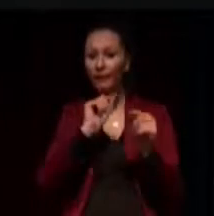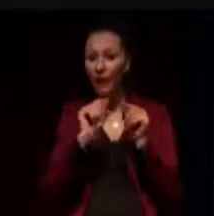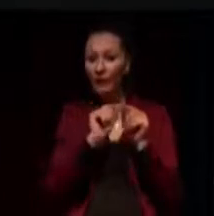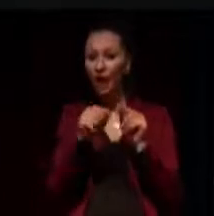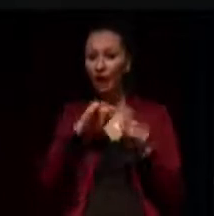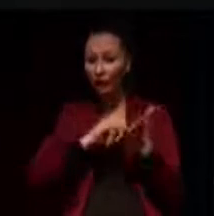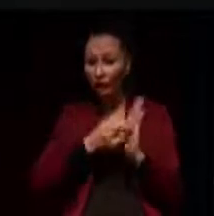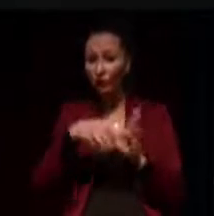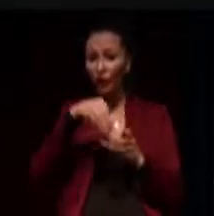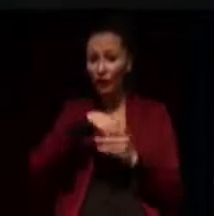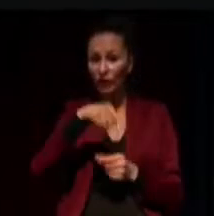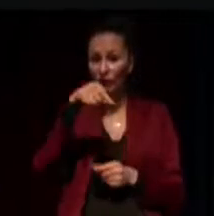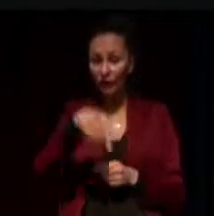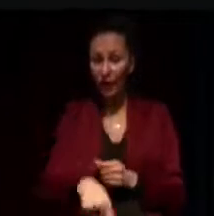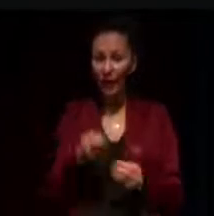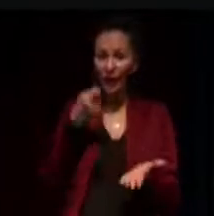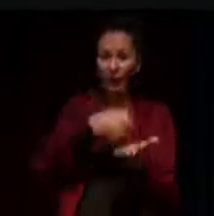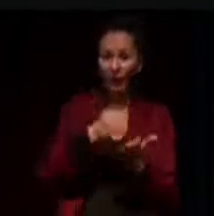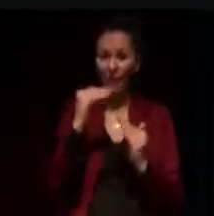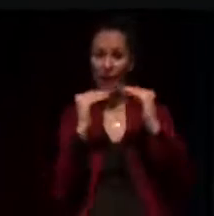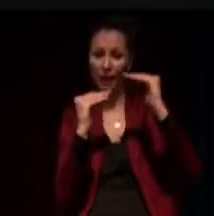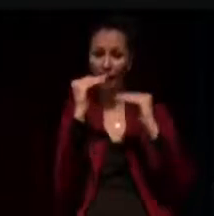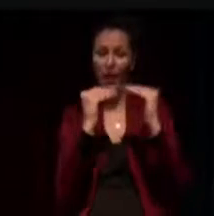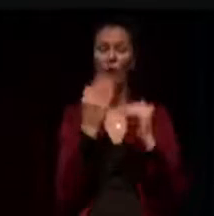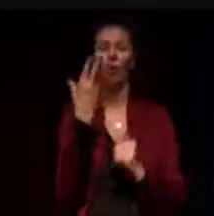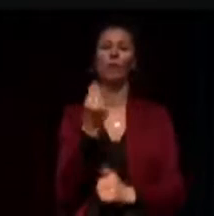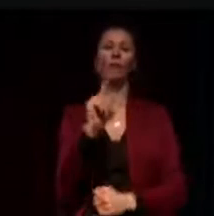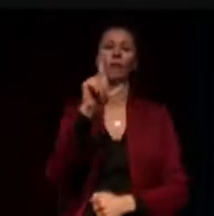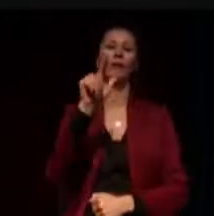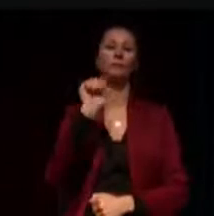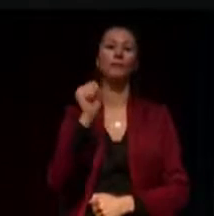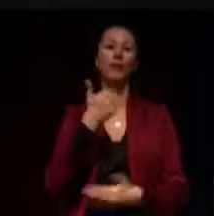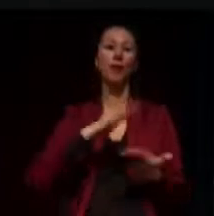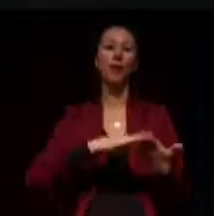tasarruflarla yatırımların dengeli gitmesi lazım değerli arkadaşlar.